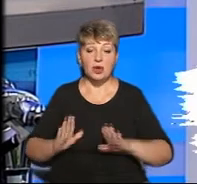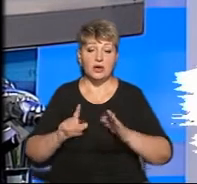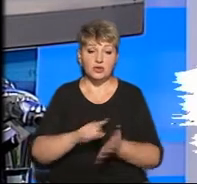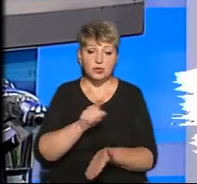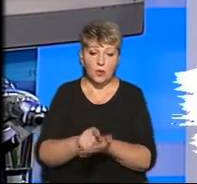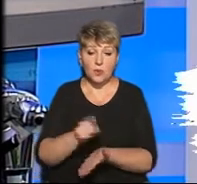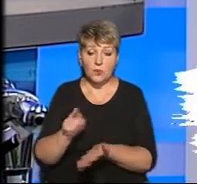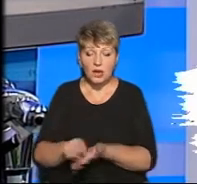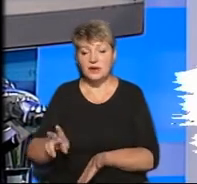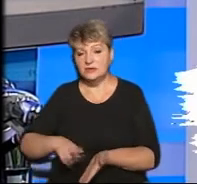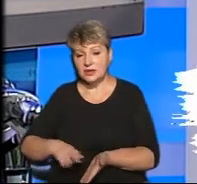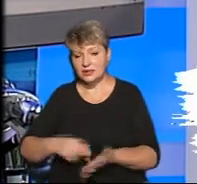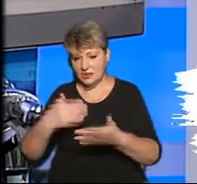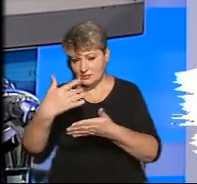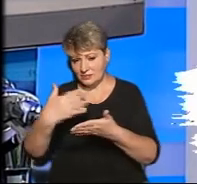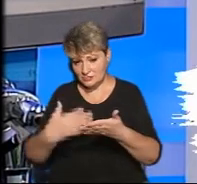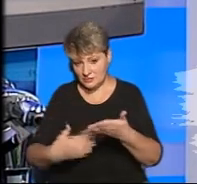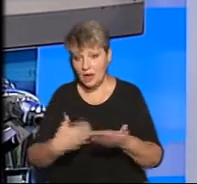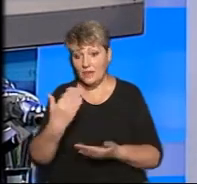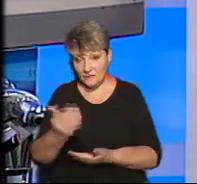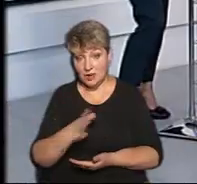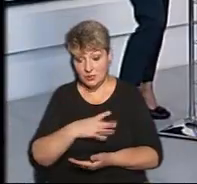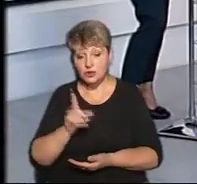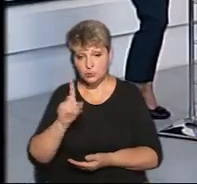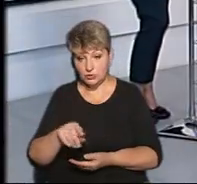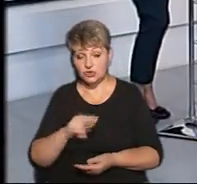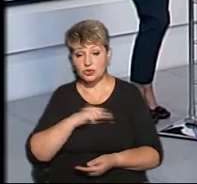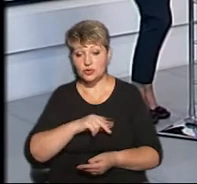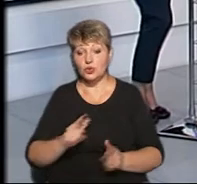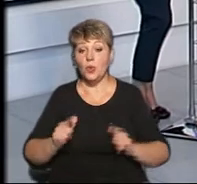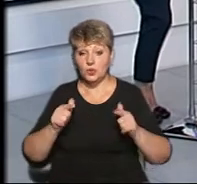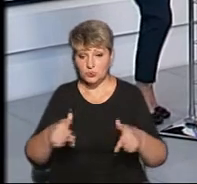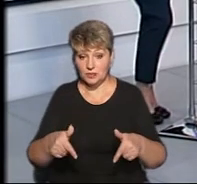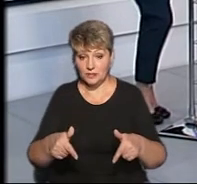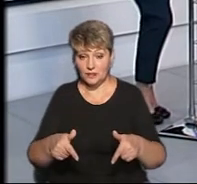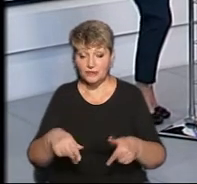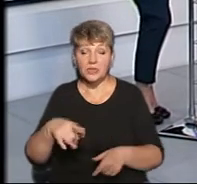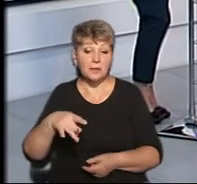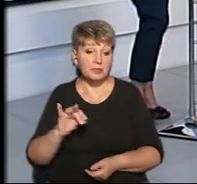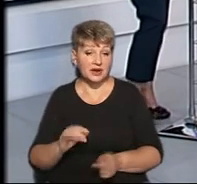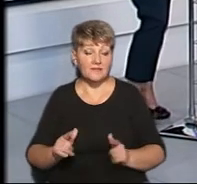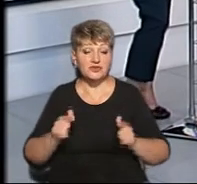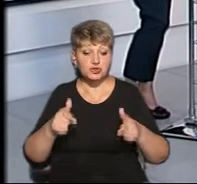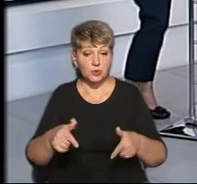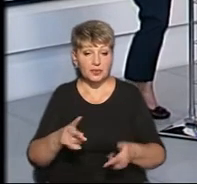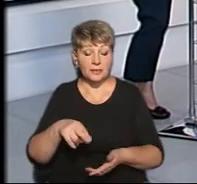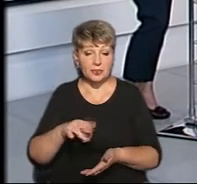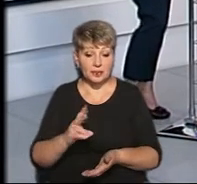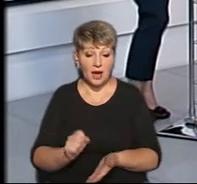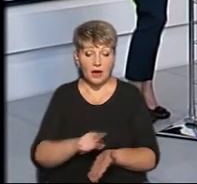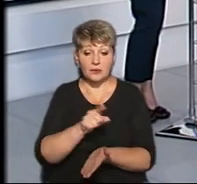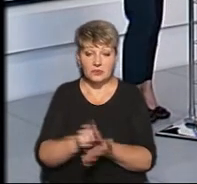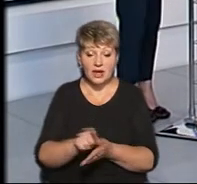голови, директорів департаментів, ну і інших. І, до речі, ви були працевлаштовані через певний час. При вступі на посади ось